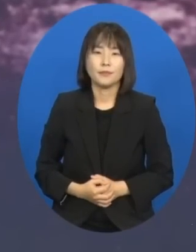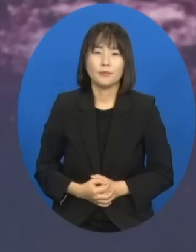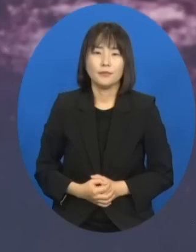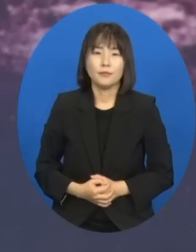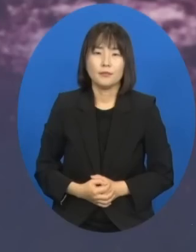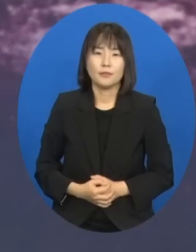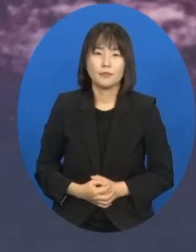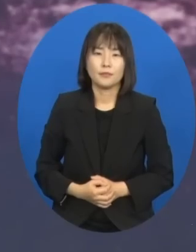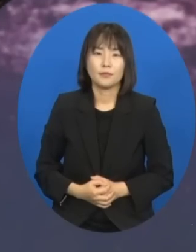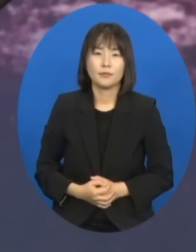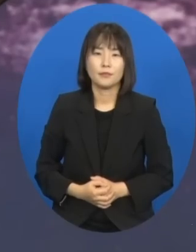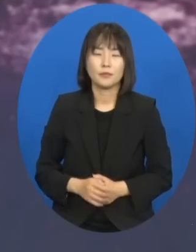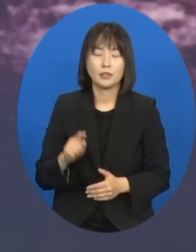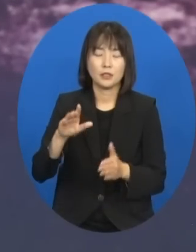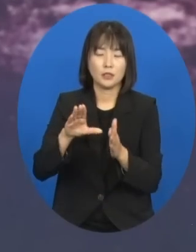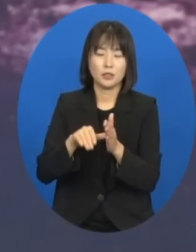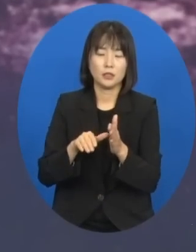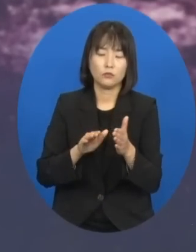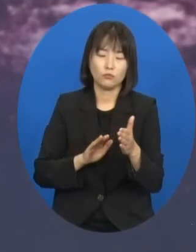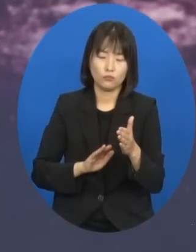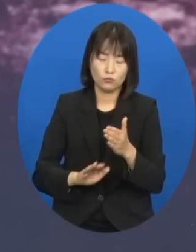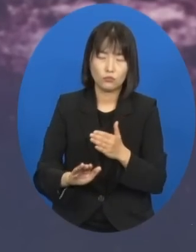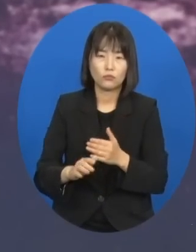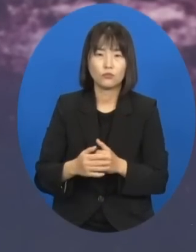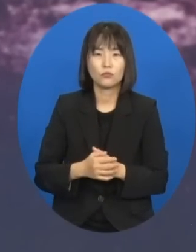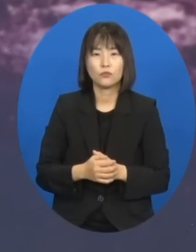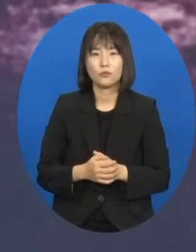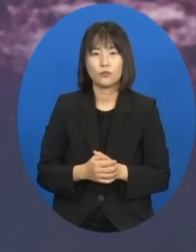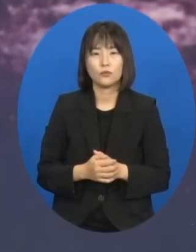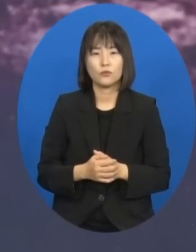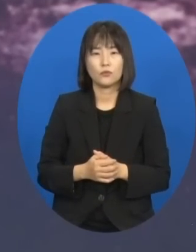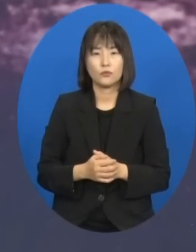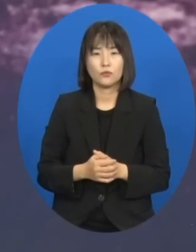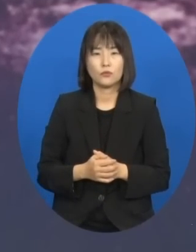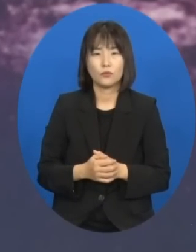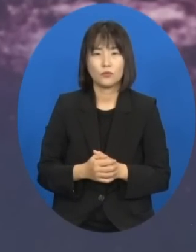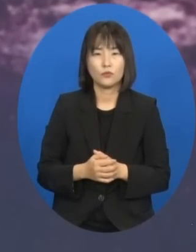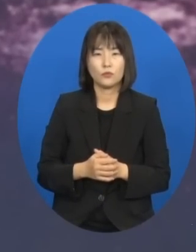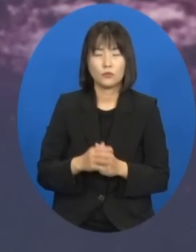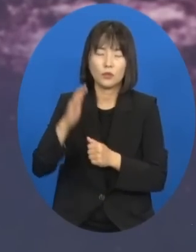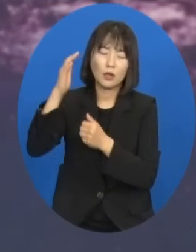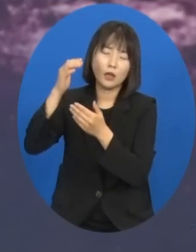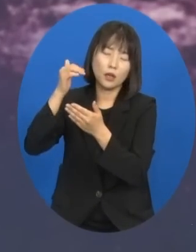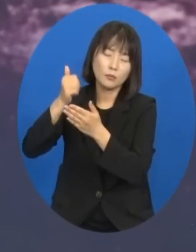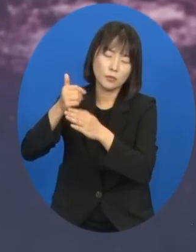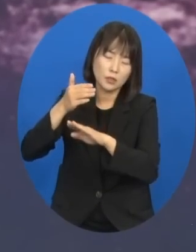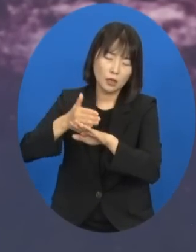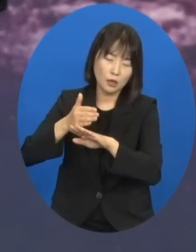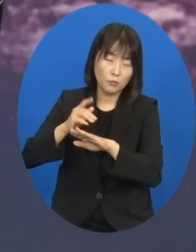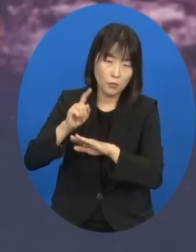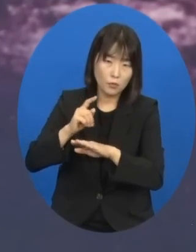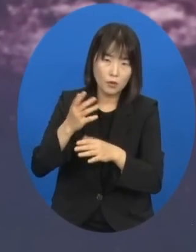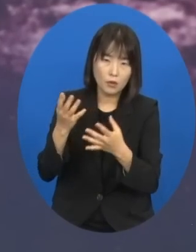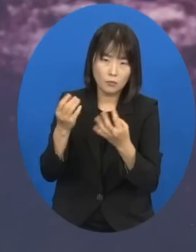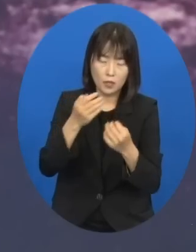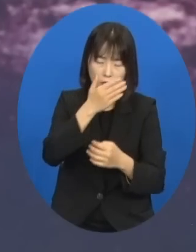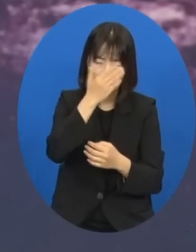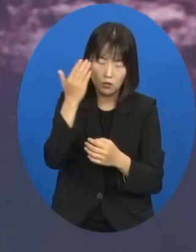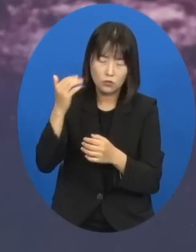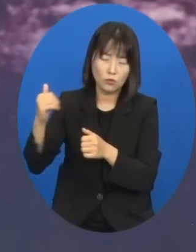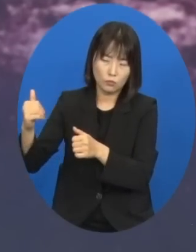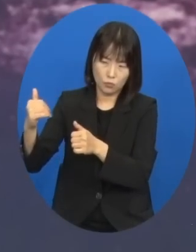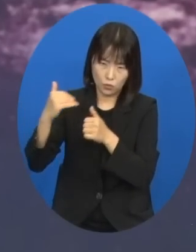근데 그때 이후로 교회에 정말 하나님께서 감사하게 많은 청년들과 청장년들을